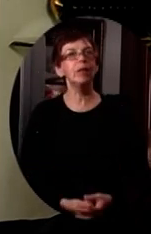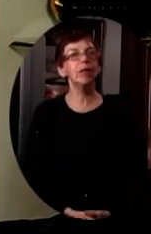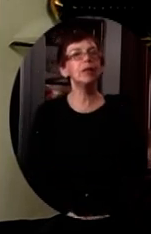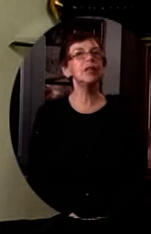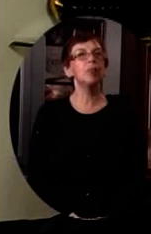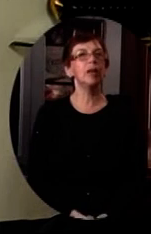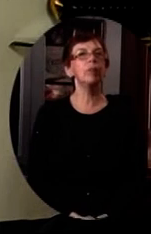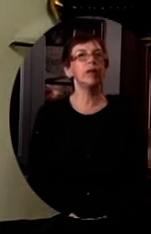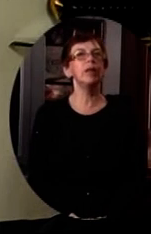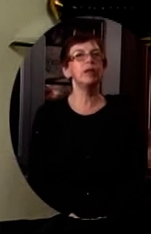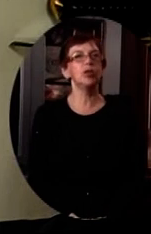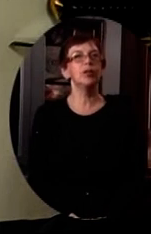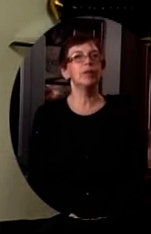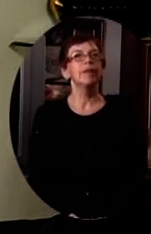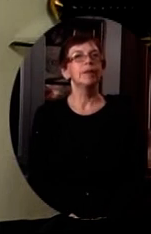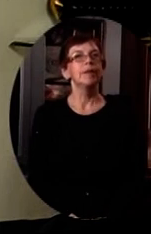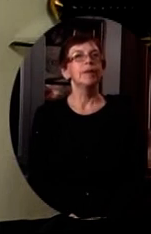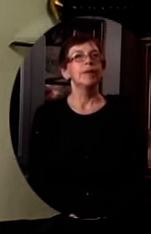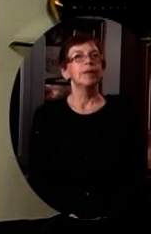כן, כן, כן, אני דיברתי ביידיש.